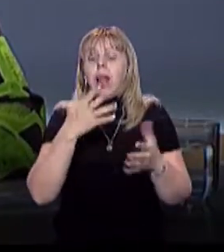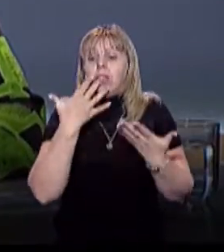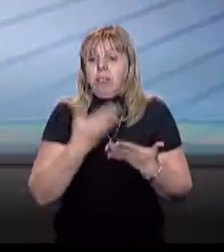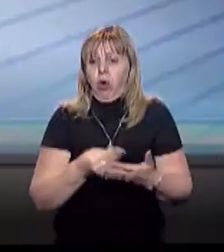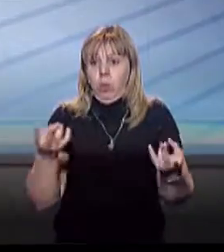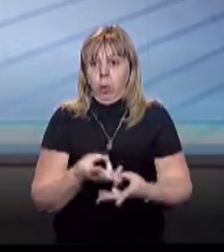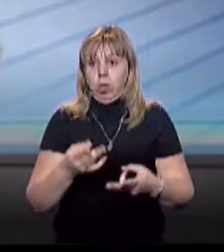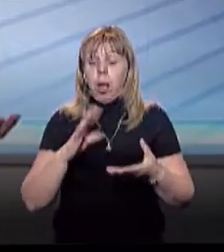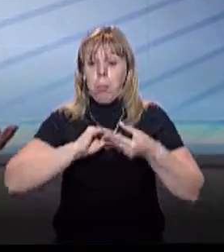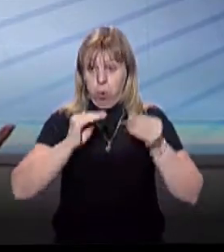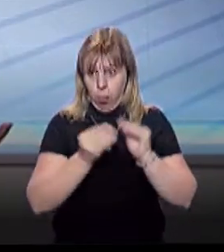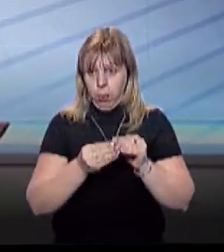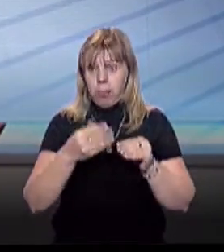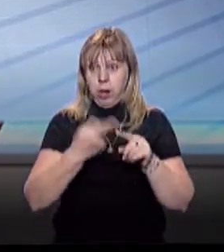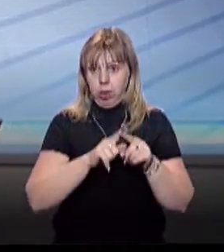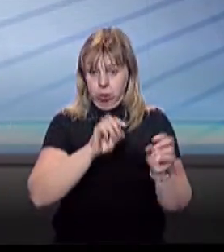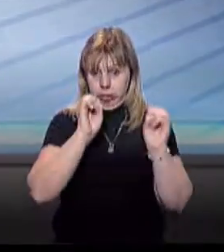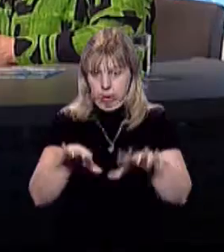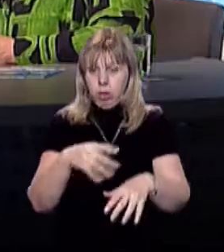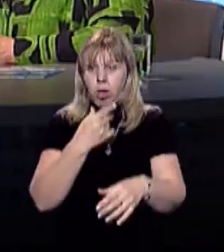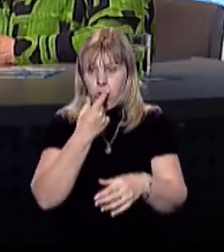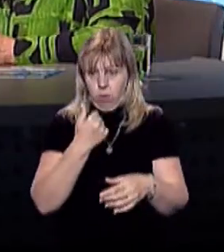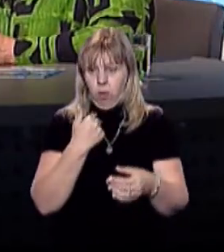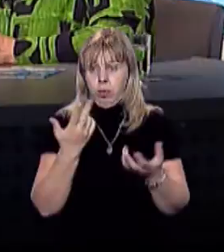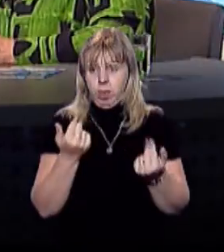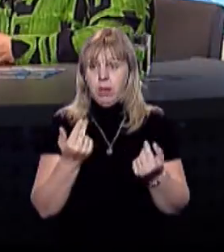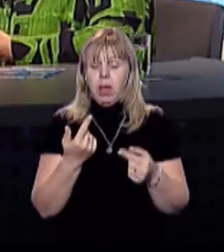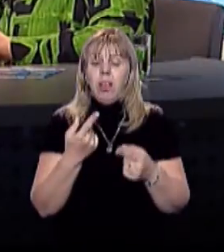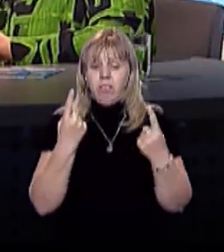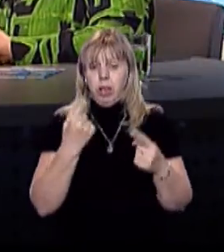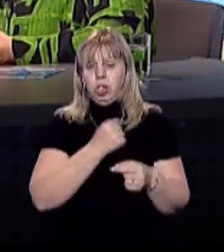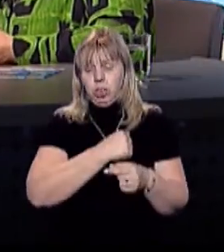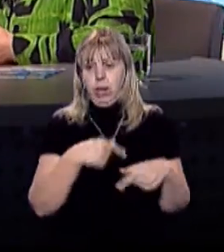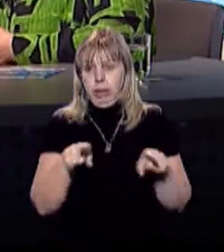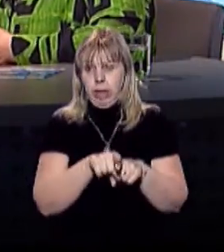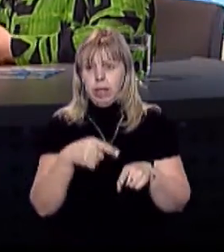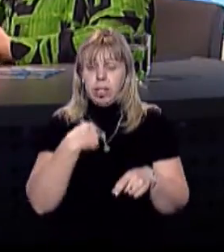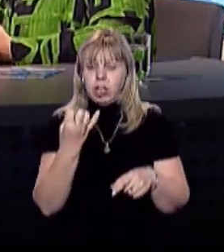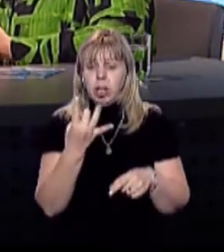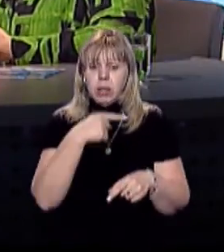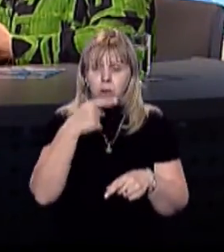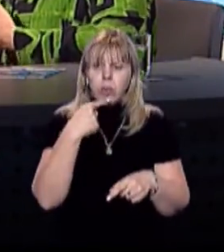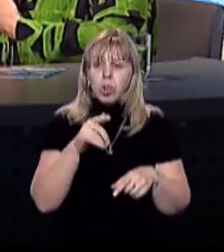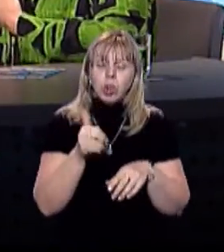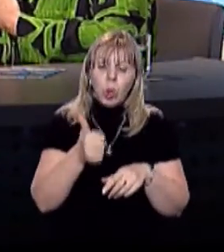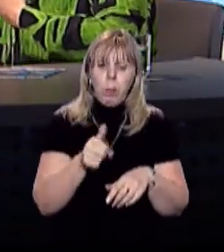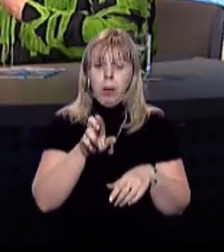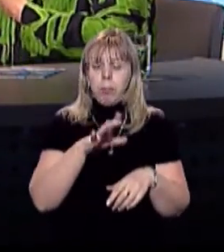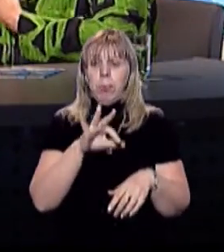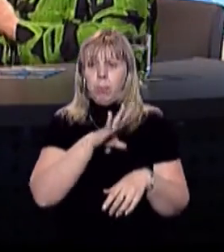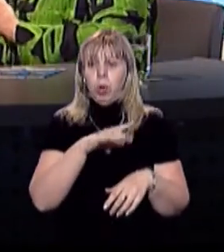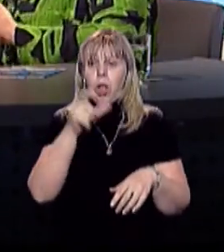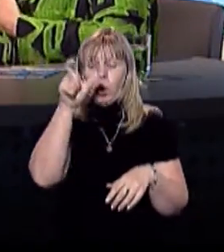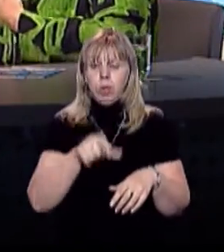коли виникає проблема, тоді відбувається здача крові. Так, так. На превеликий жаль, так. Я ще раз кажу, що дуже би добре було, щоб людина